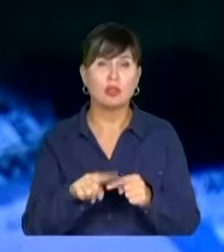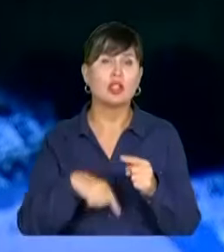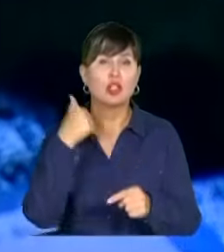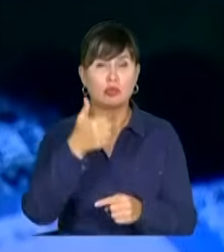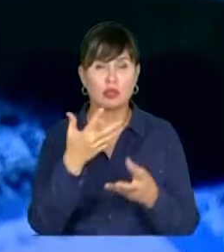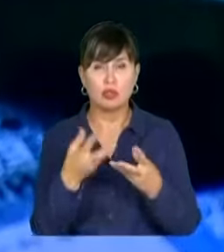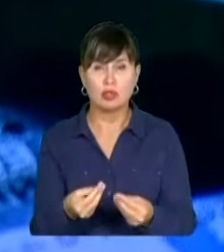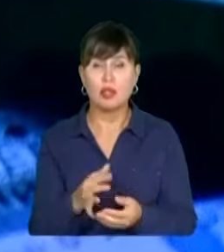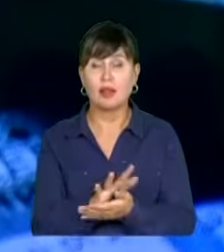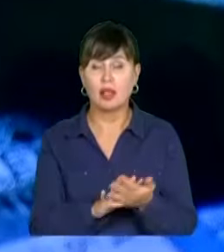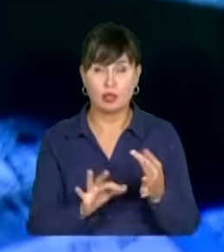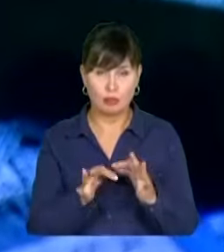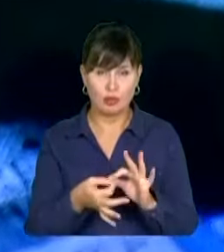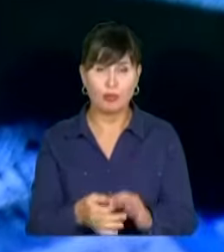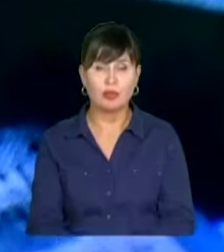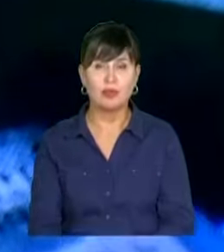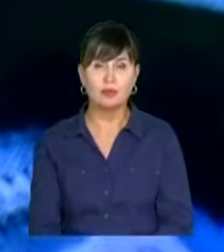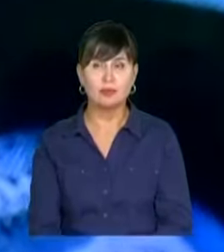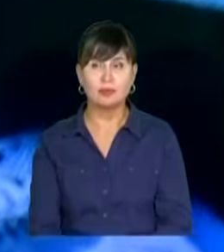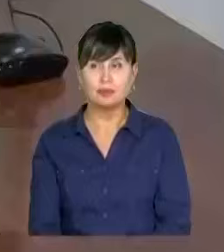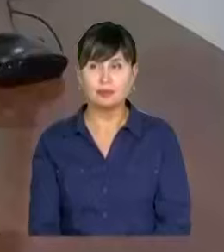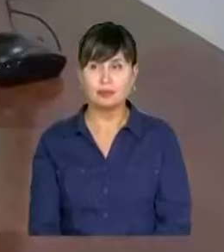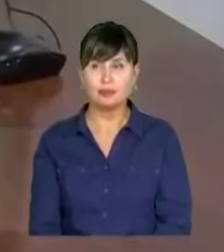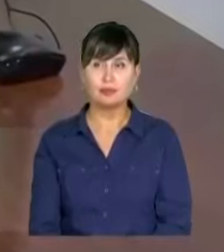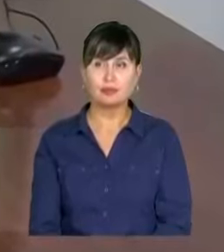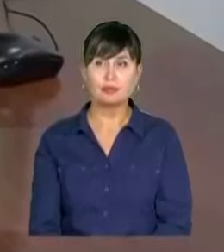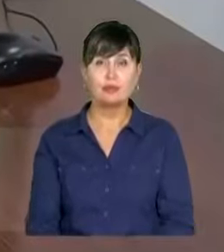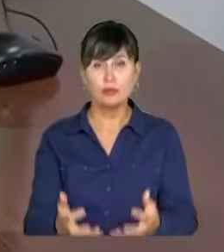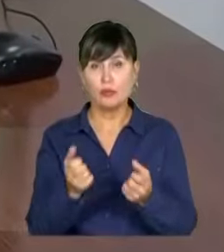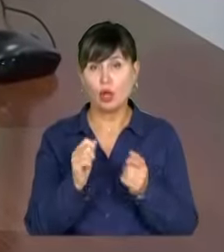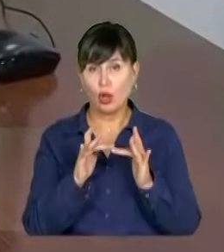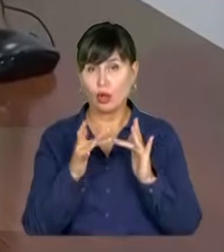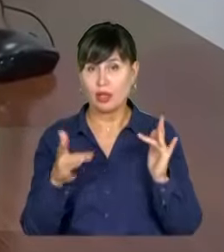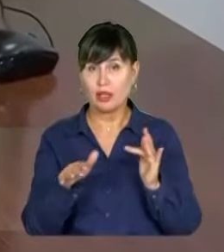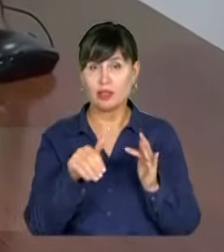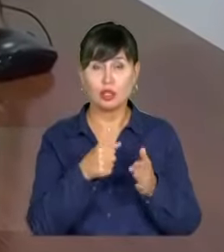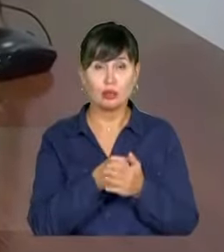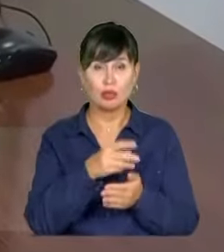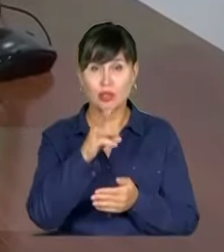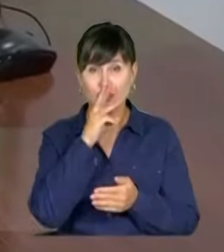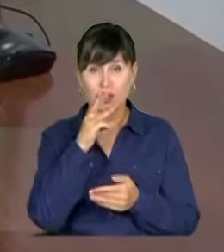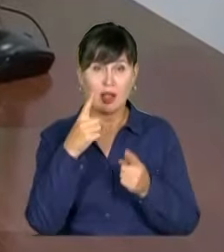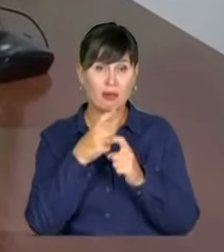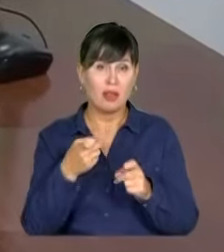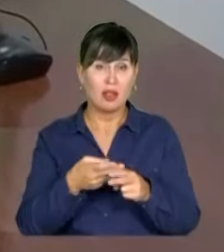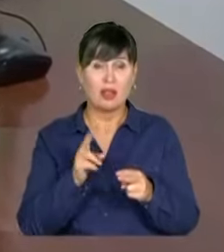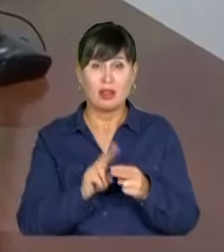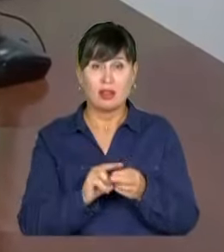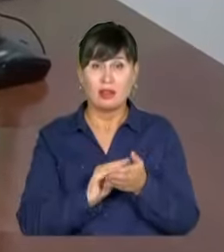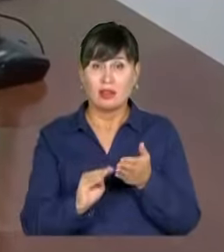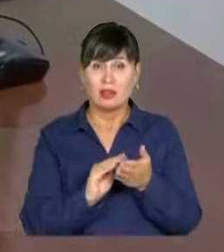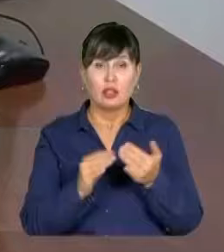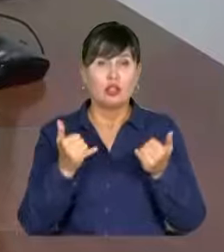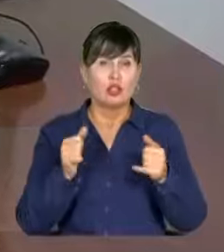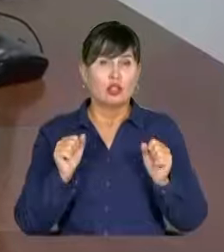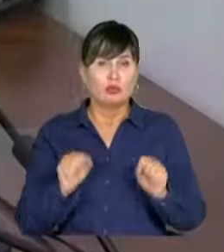день. Далее Насипова расскажет подробнее. Получить онлайн микрозайм до зарплаты, объявлениями о которых пестрит интернет, сейчас